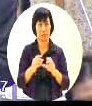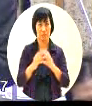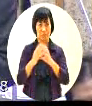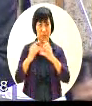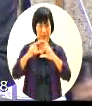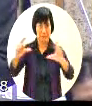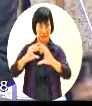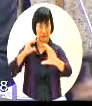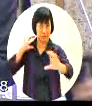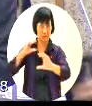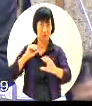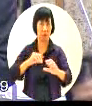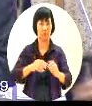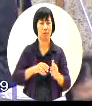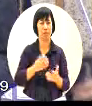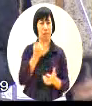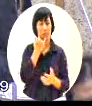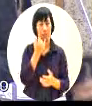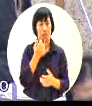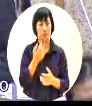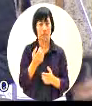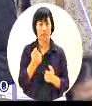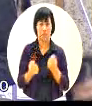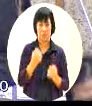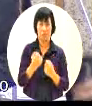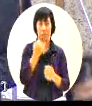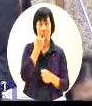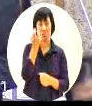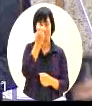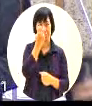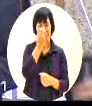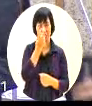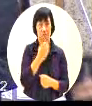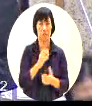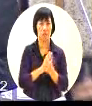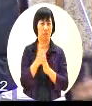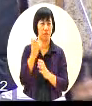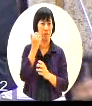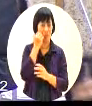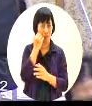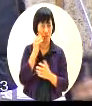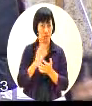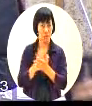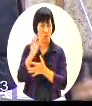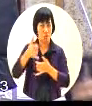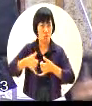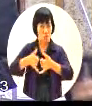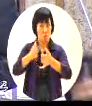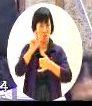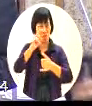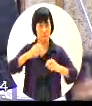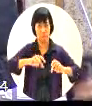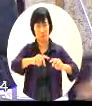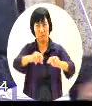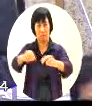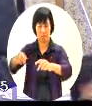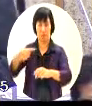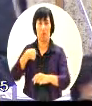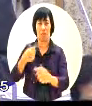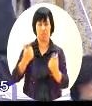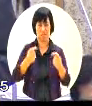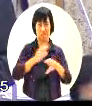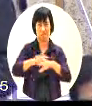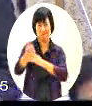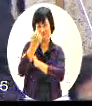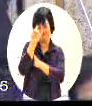我们一定会积极先来处理、哦、啊。至于说比较长期的部分要怎么样做整体的路网的改善、哦、这个我们会来积极来